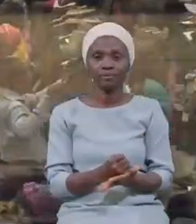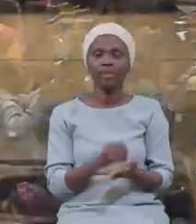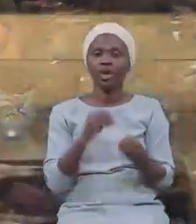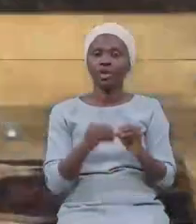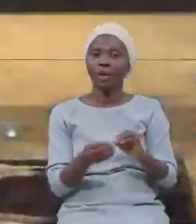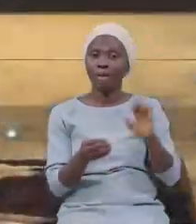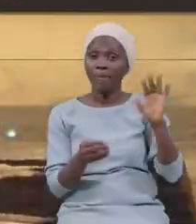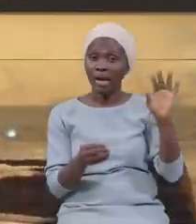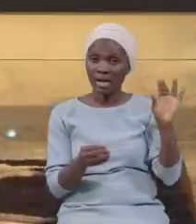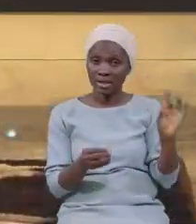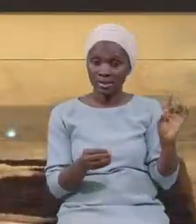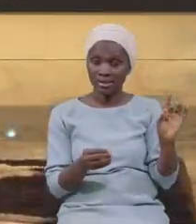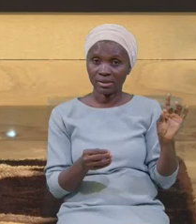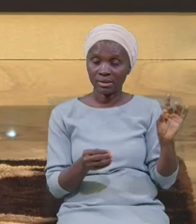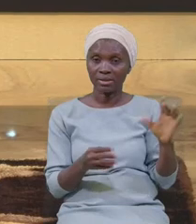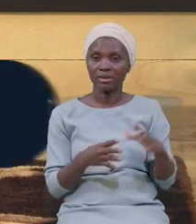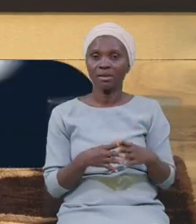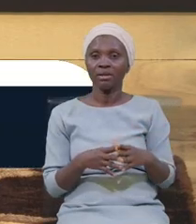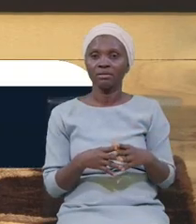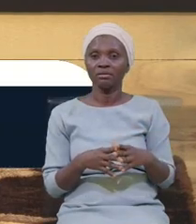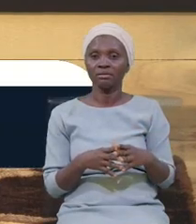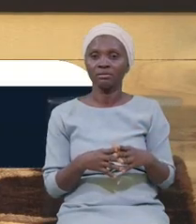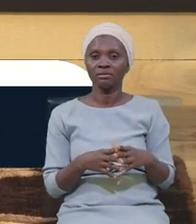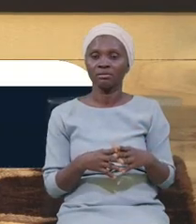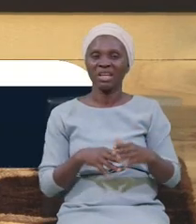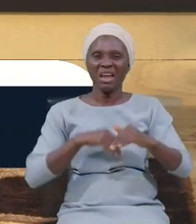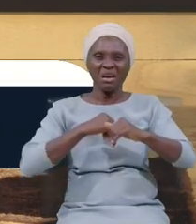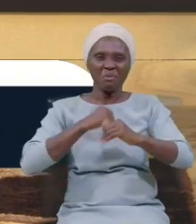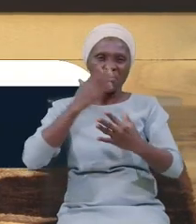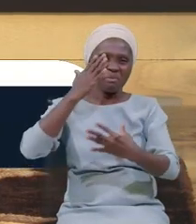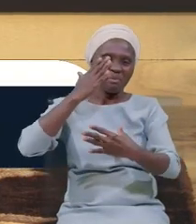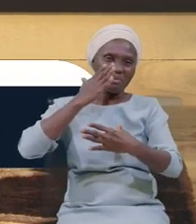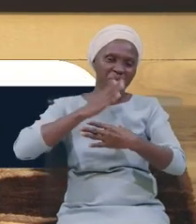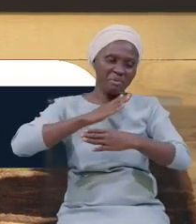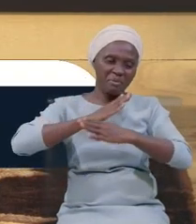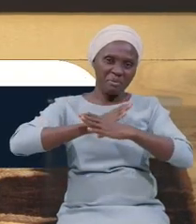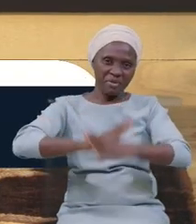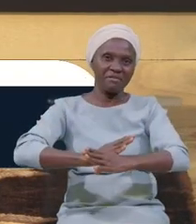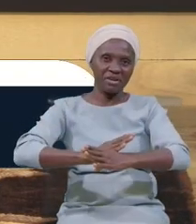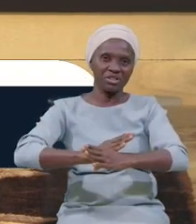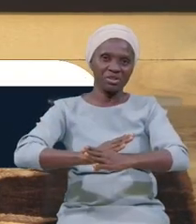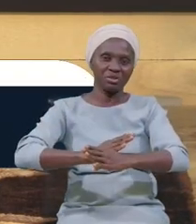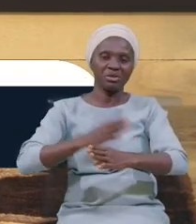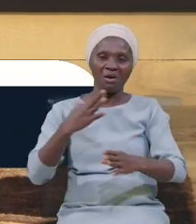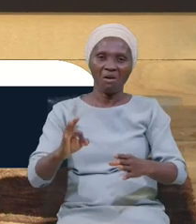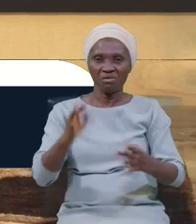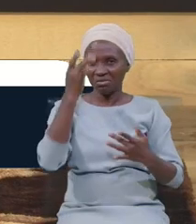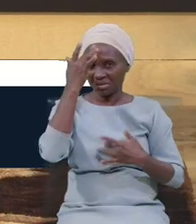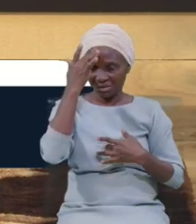Numéro 8, la prévention des maladies. La prévention des